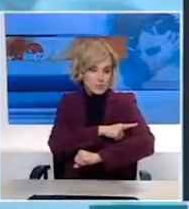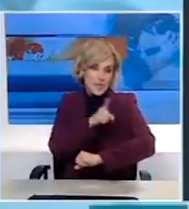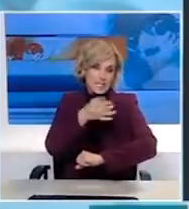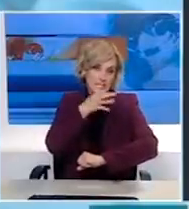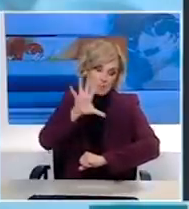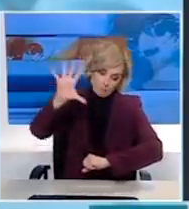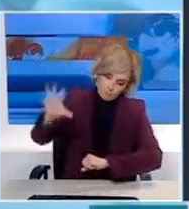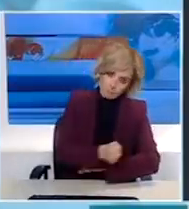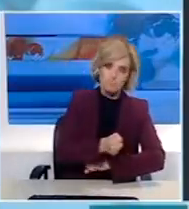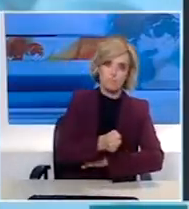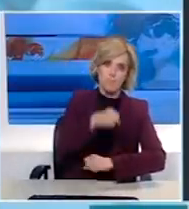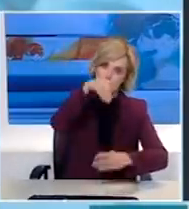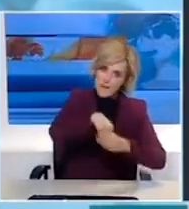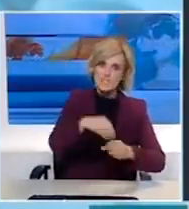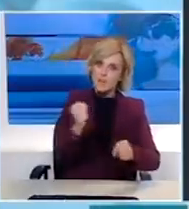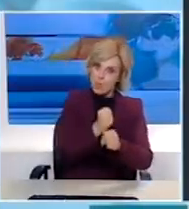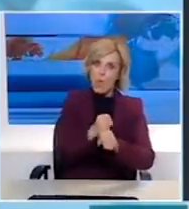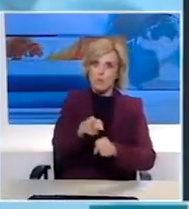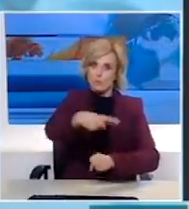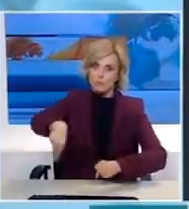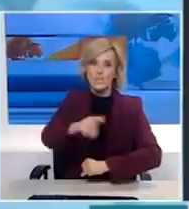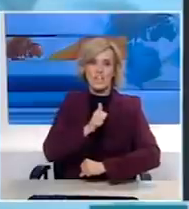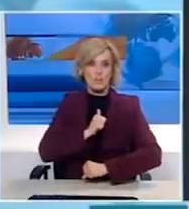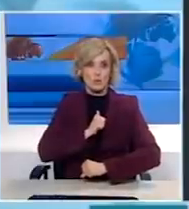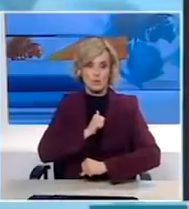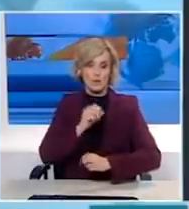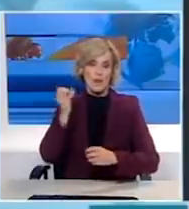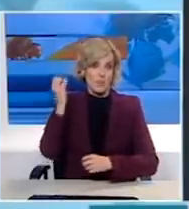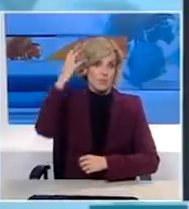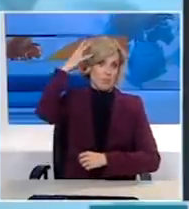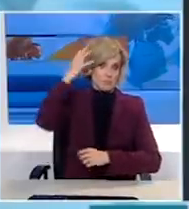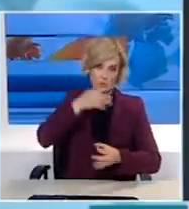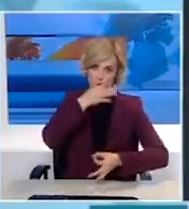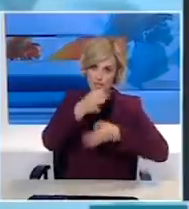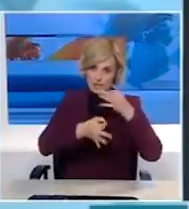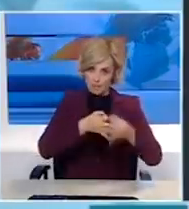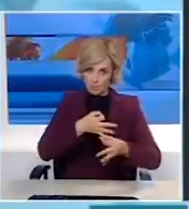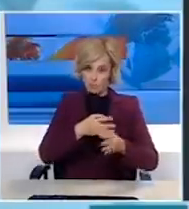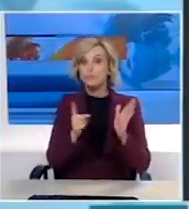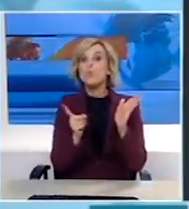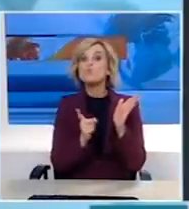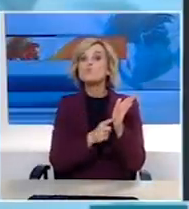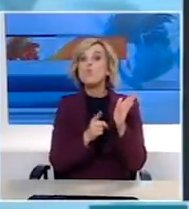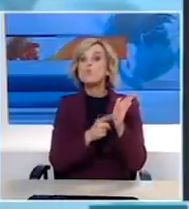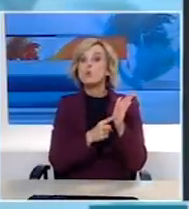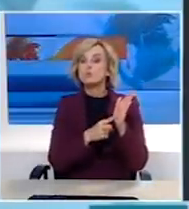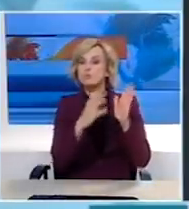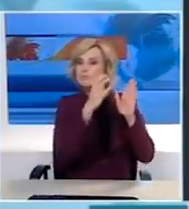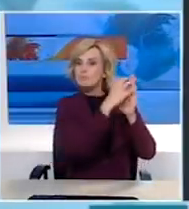αναγκαστική ένταξή τους στο σύστημα υγείας, να θυμίσω πάλι ότι στις πράξεις νομοθετικού